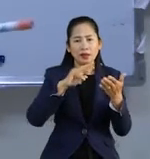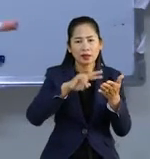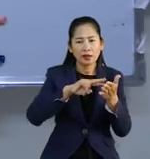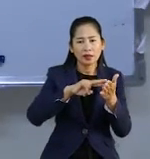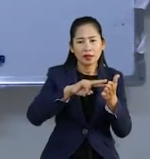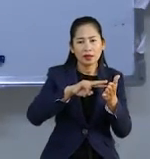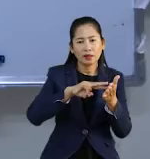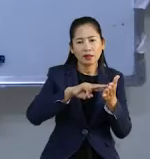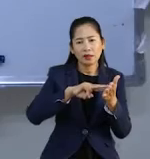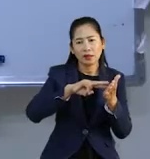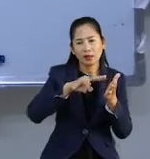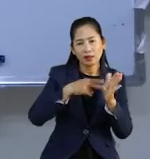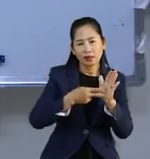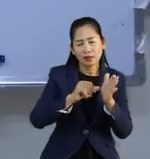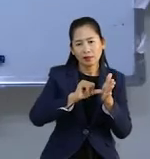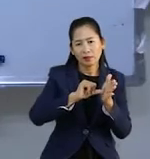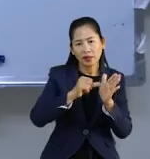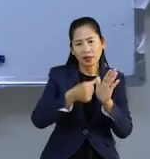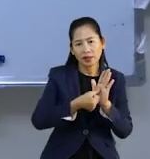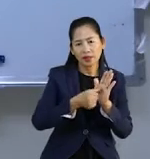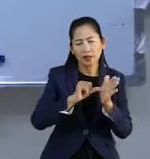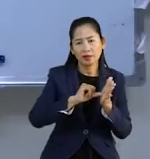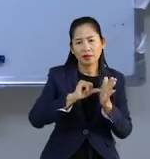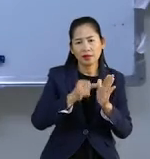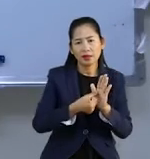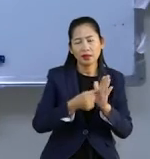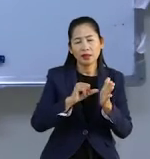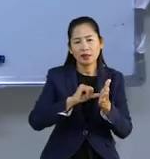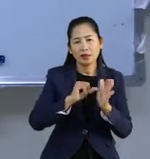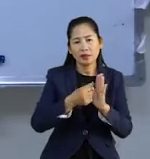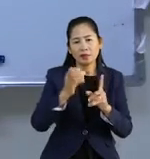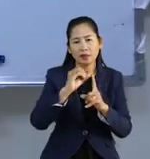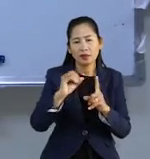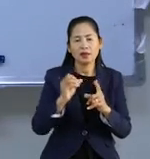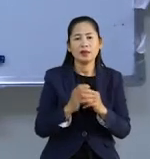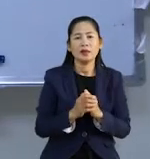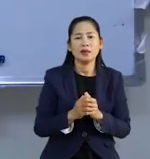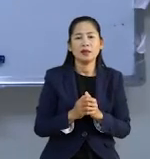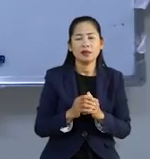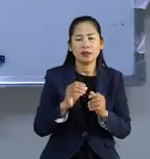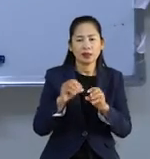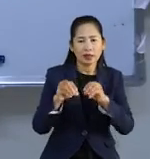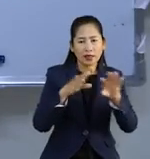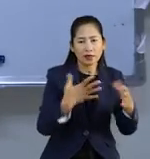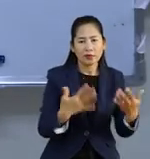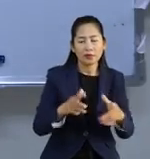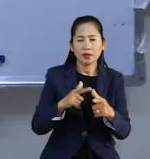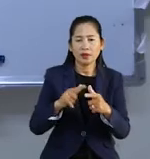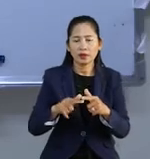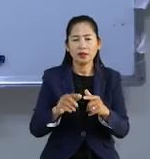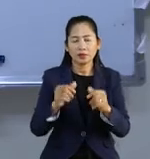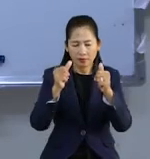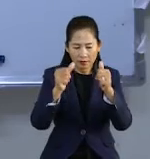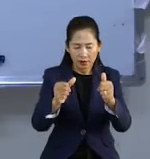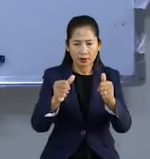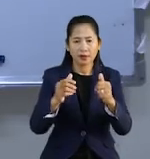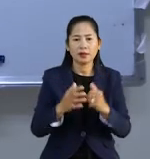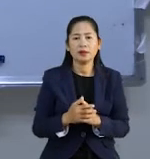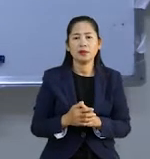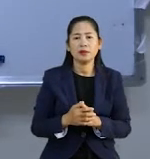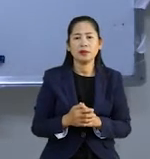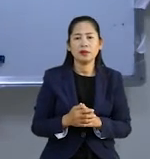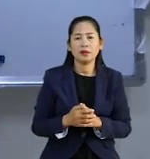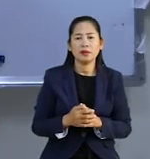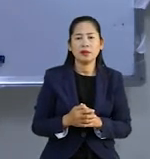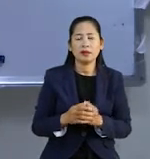อนเปี้ยไอ้ได้เมียนสัญญาผัดเลยหายเวทซีนังบาดบาดเยอะก้อนด่าหายหรือไหนบาดจ้าลูกครูสับบัดบังหันเปี้ย